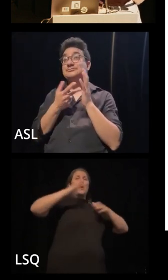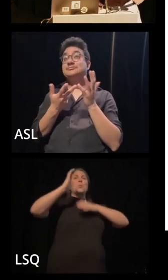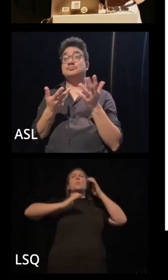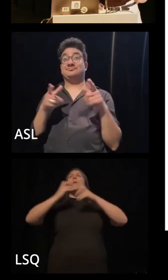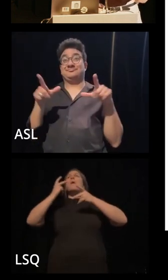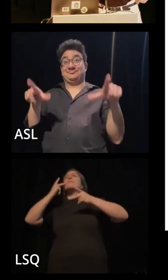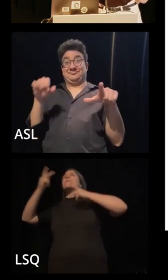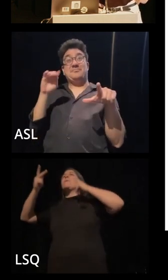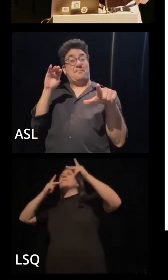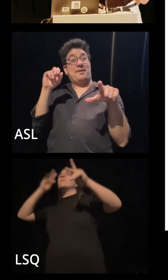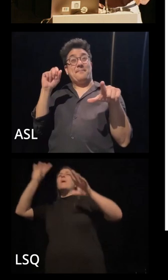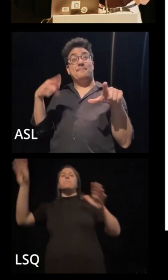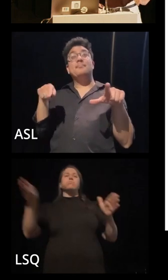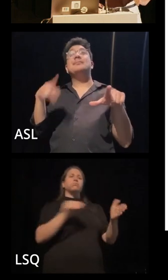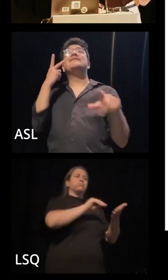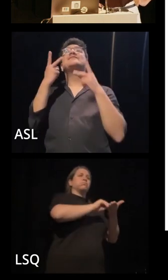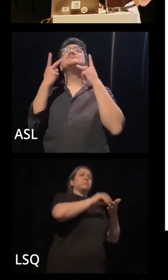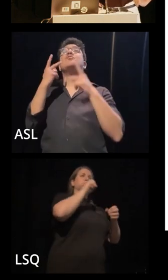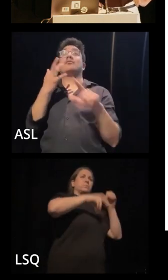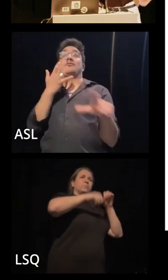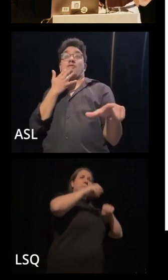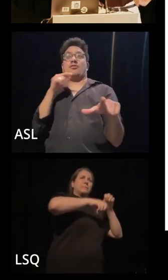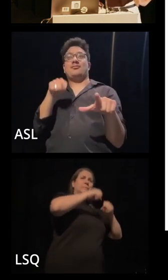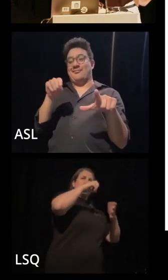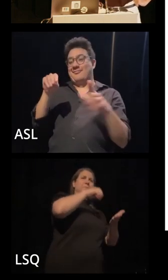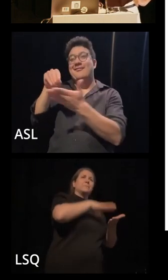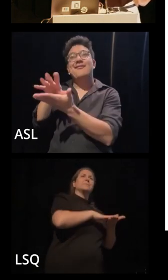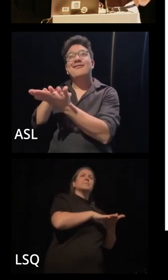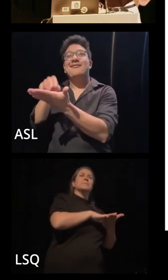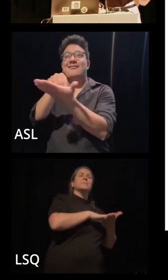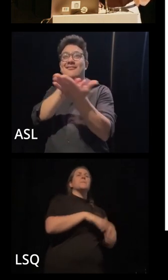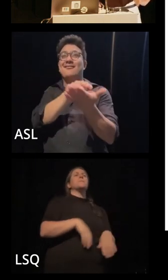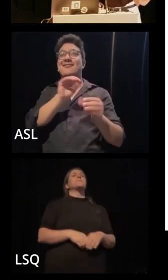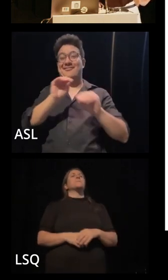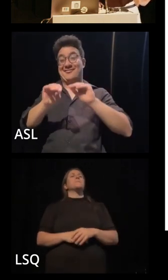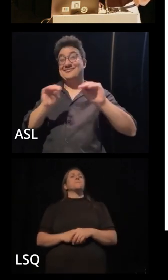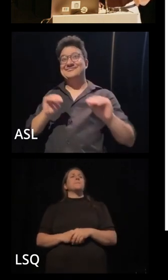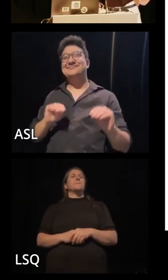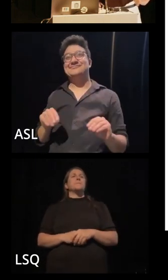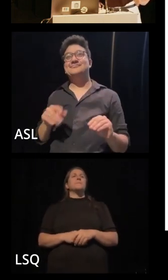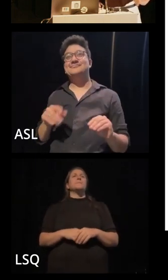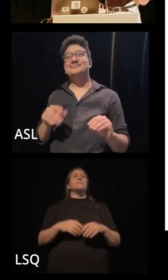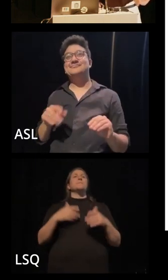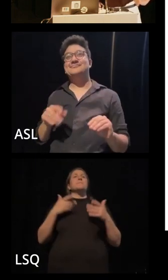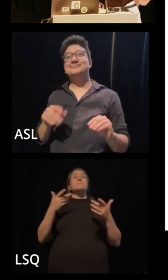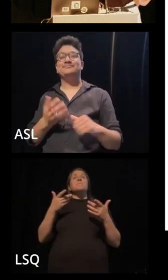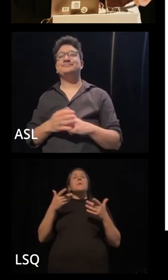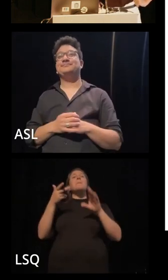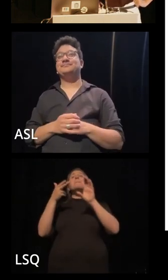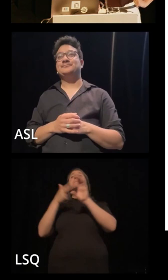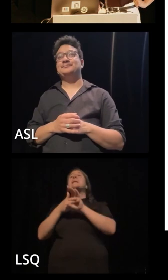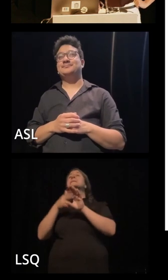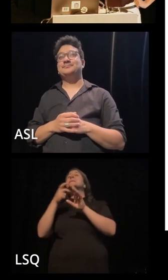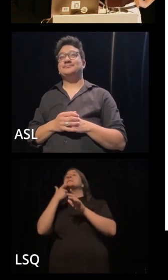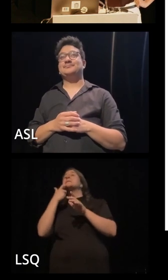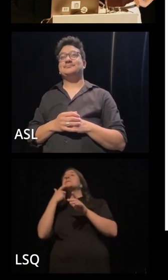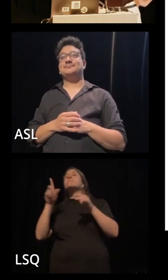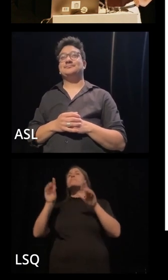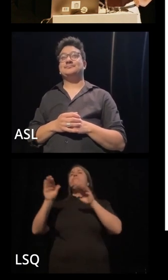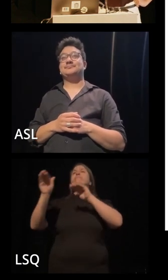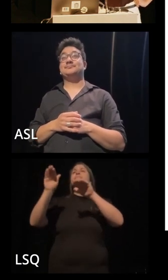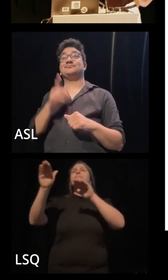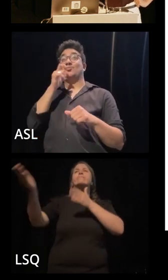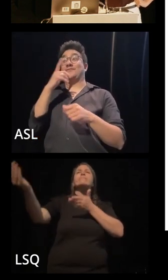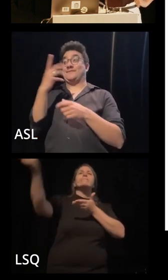fréquemment cités dans les enquêtes ont été présentées et les participants ont été invités à dessiner